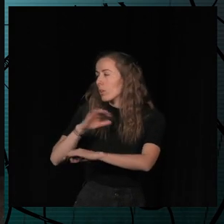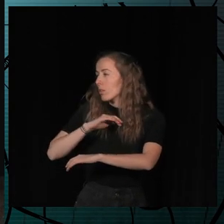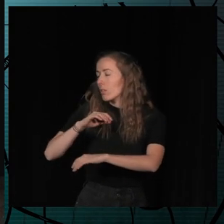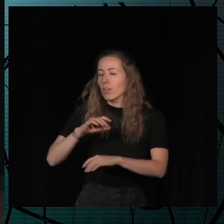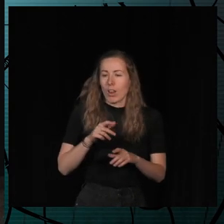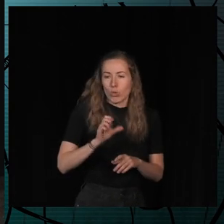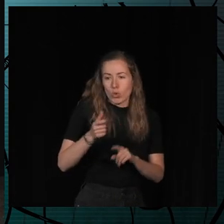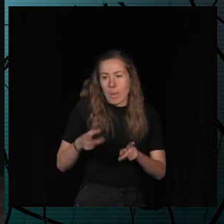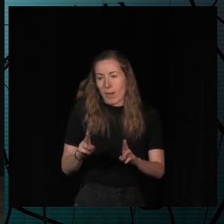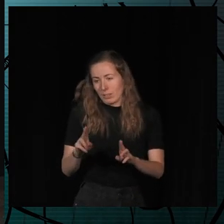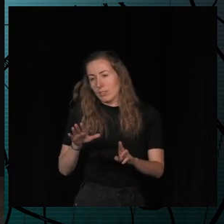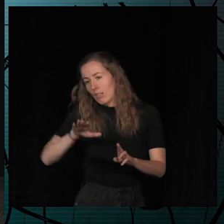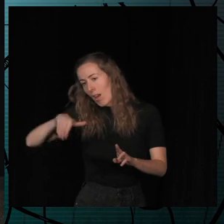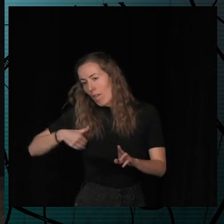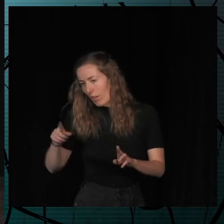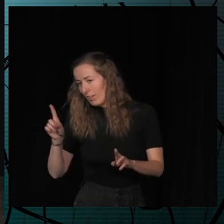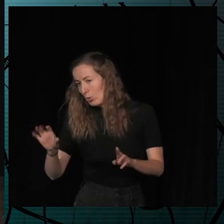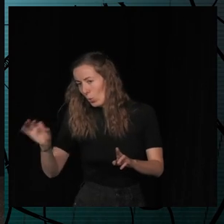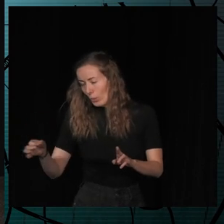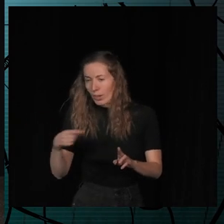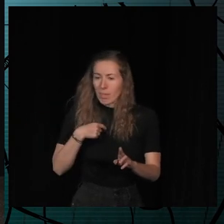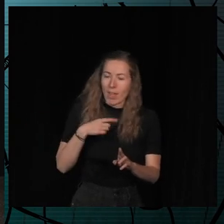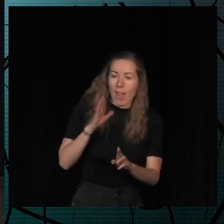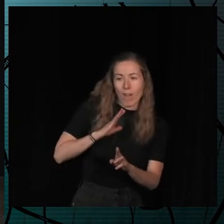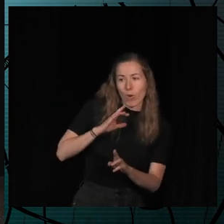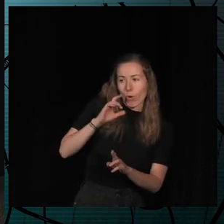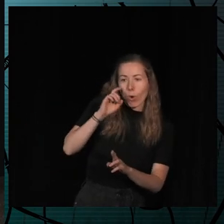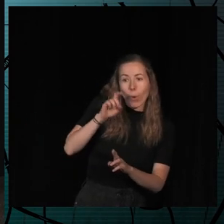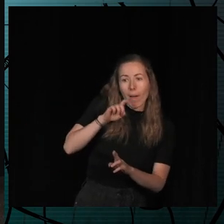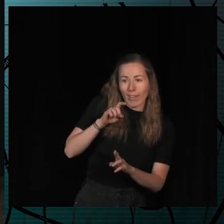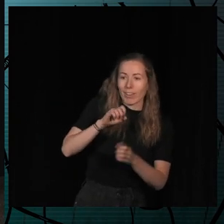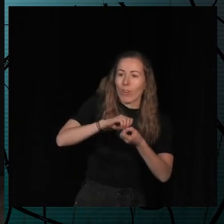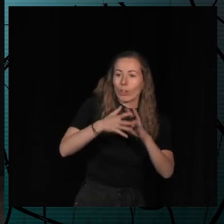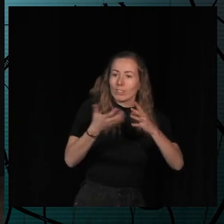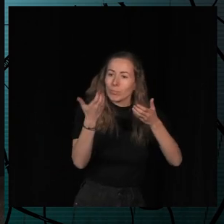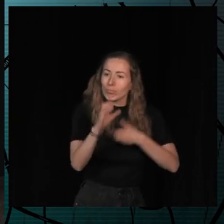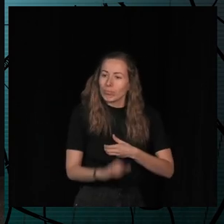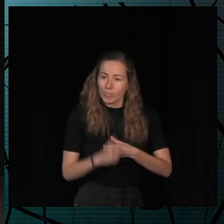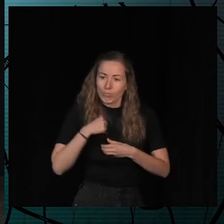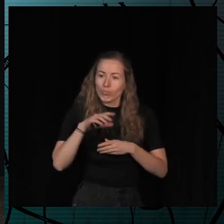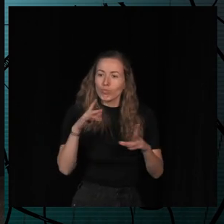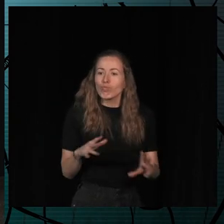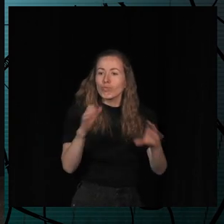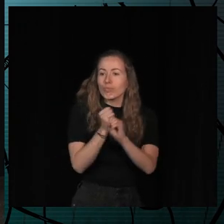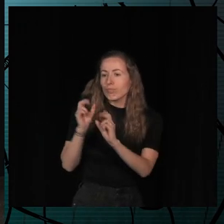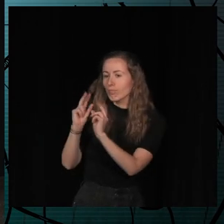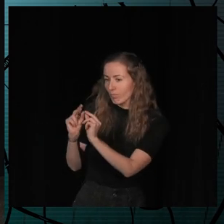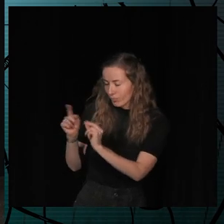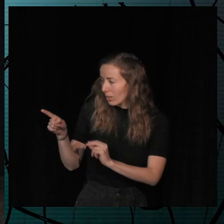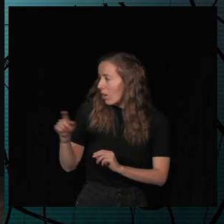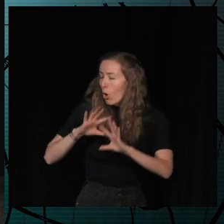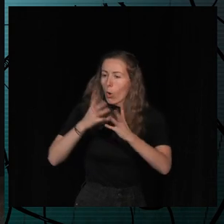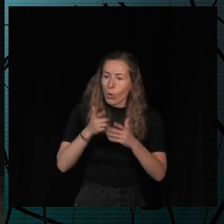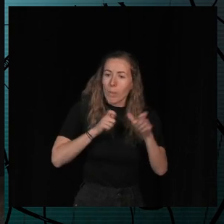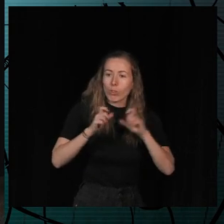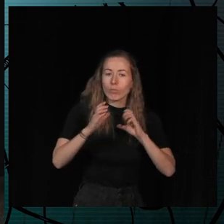après la deuxième moi je je vais me faire le relais de des quelques remarques qu' y a eu en ligne globalement les les collègues vous remercient